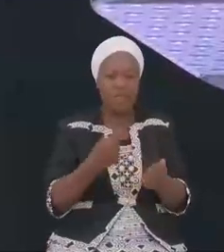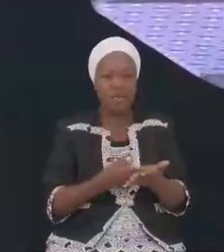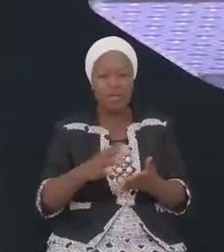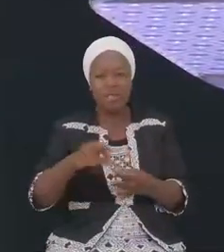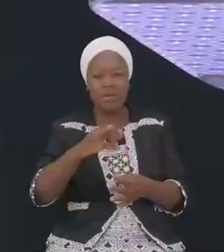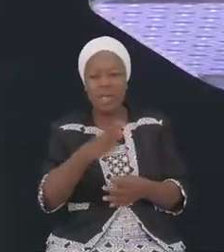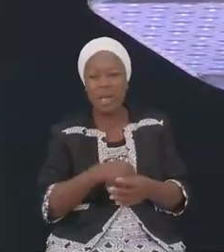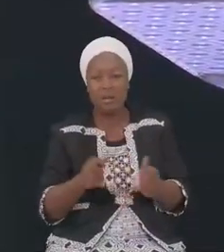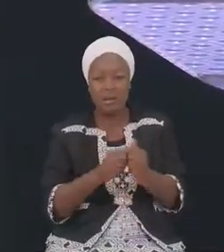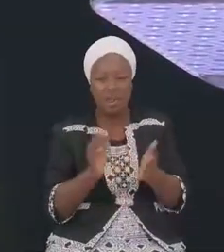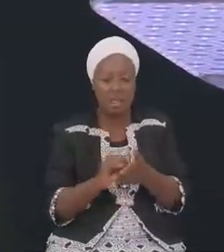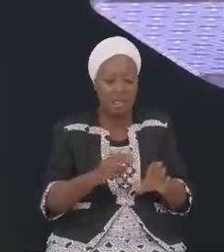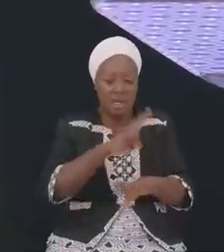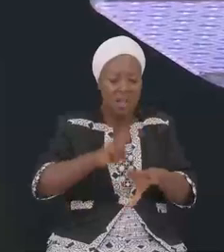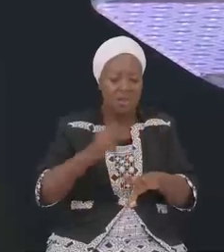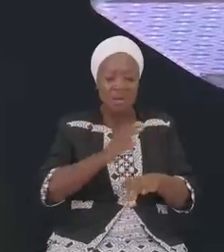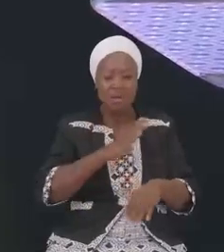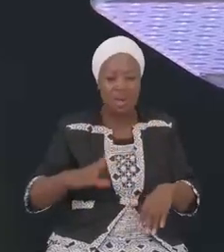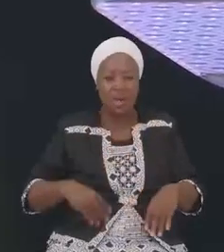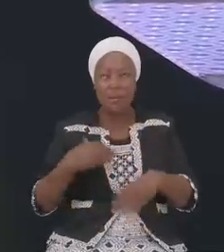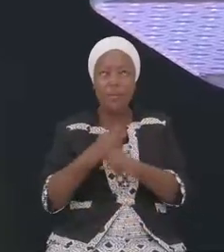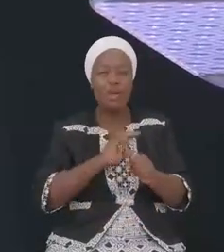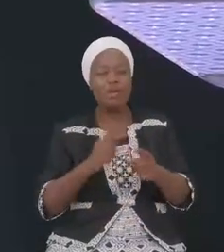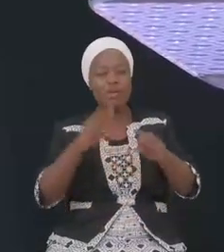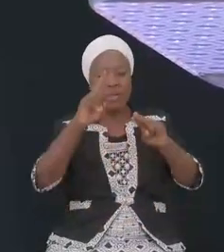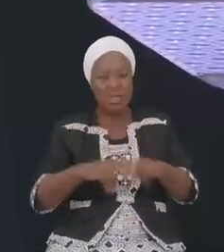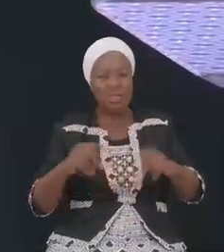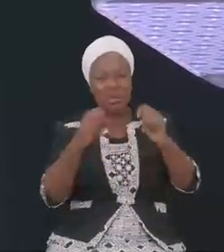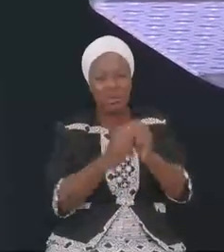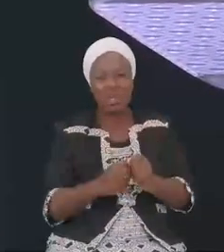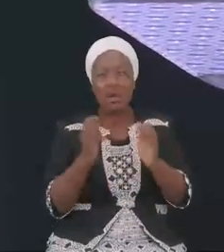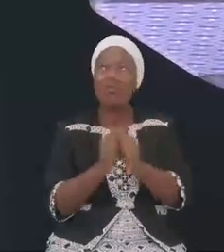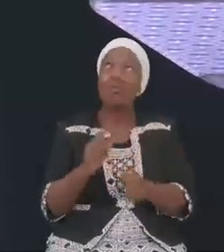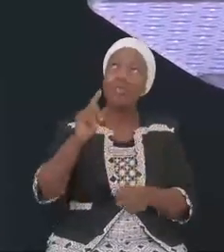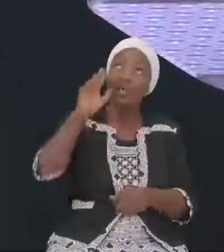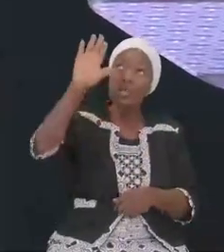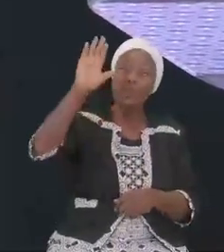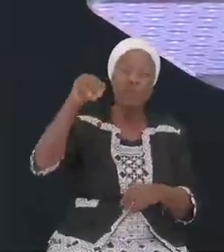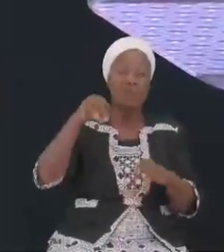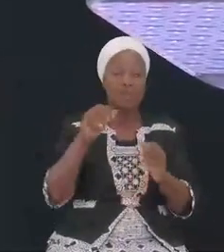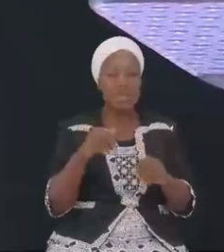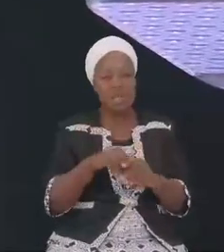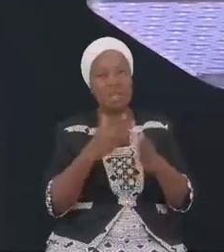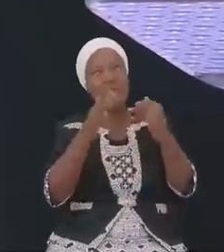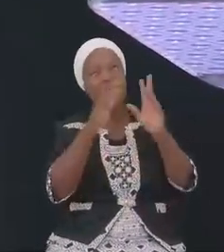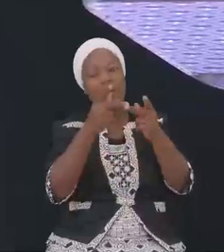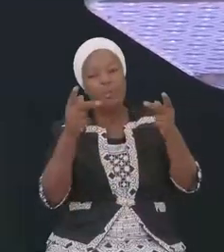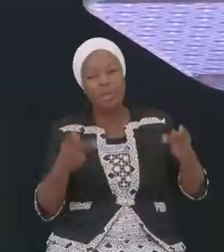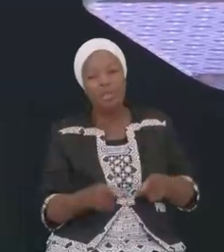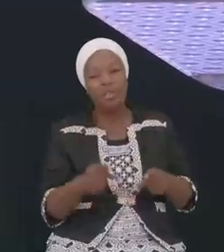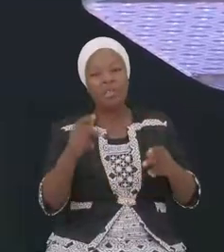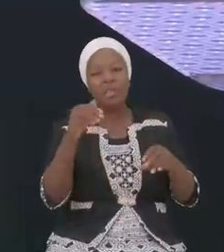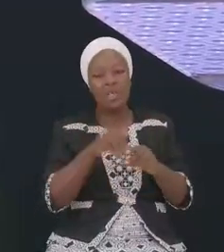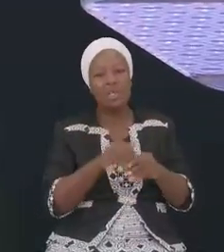de Christ. Il nous a fait asseoir ensemble avec lui dans les lieux célestes en